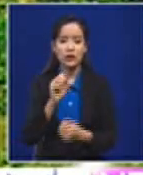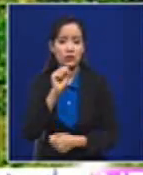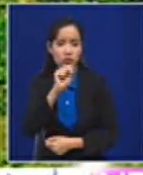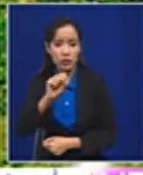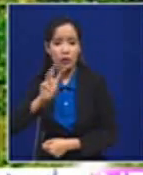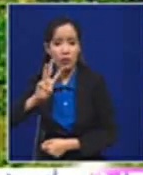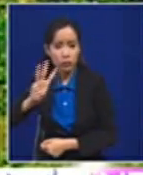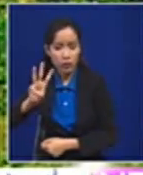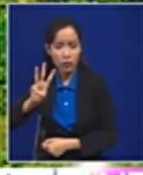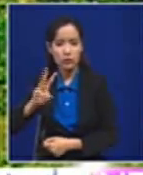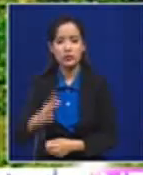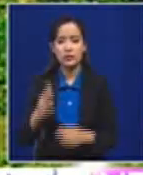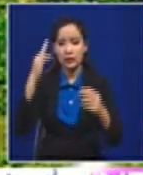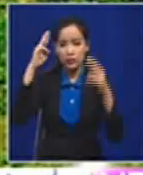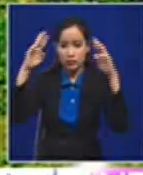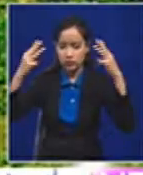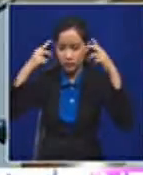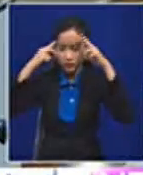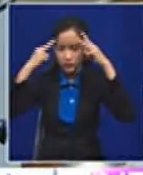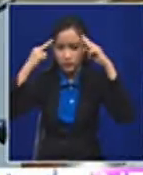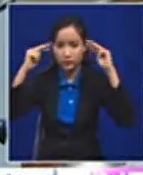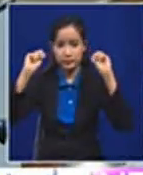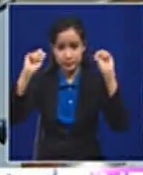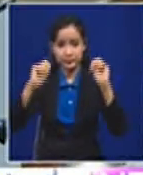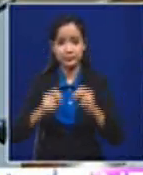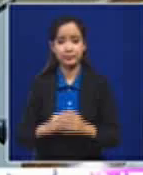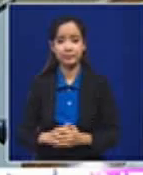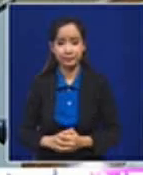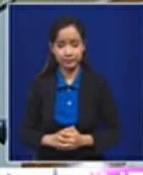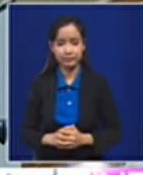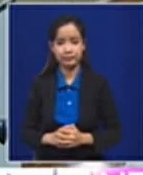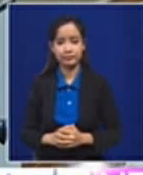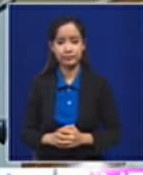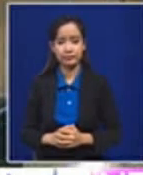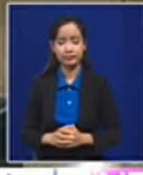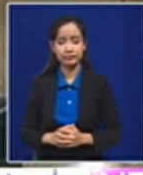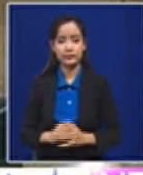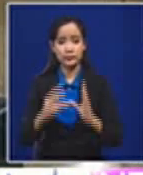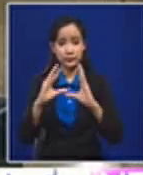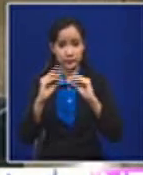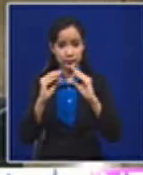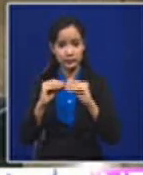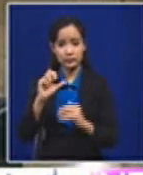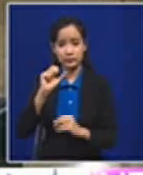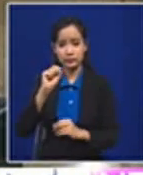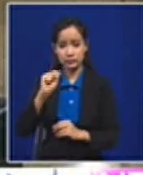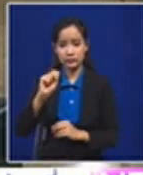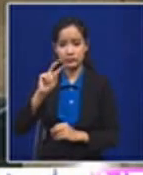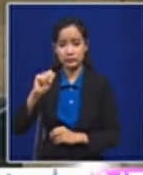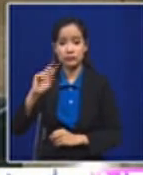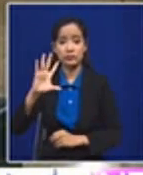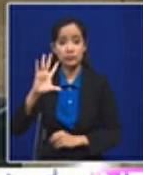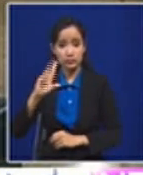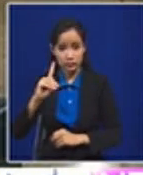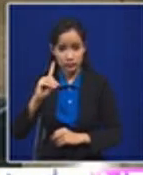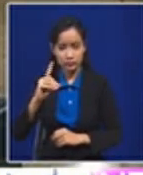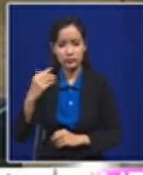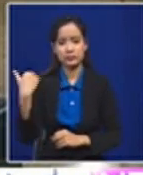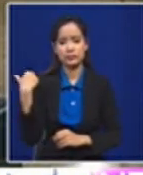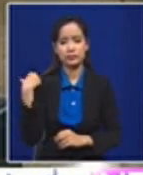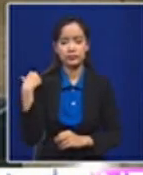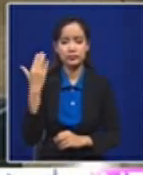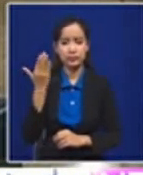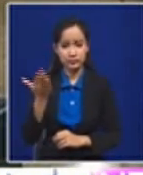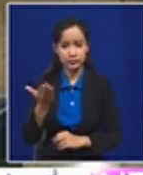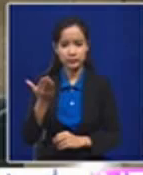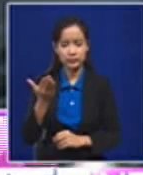ก็ที่มาของนายกรัฐมนตรีค่ะการประชุมสภานิติบัญญัติแห่งชาติหรือสนช.ที่มีนายสุรชัยเลี้ย